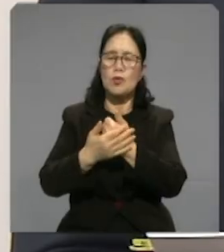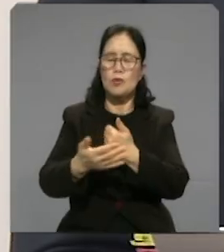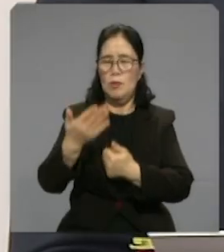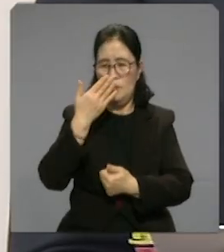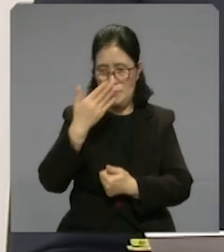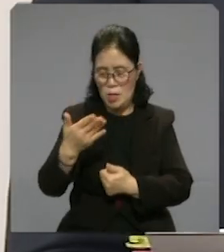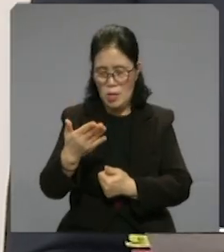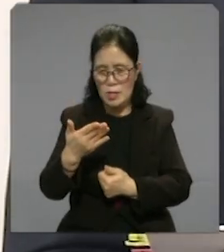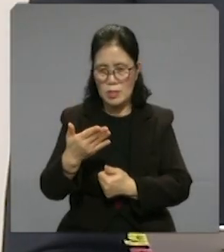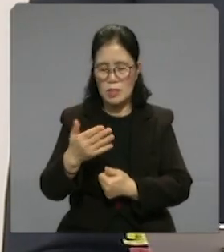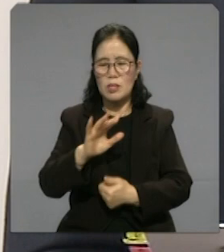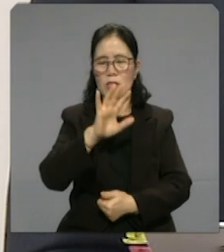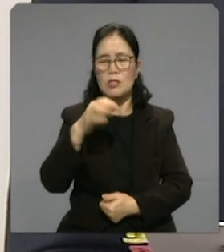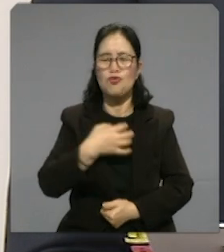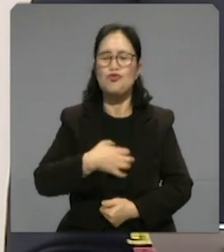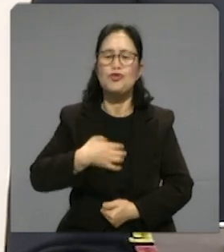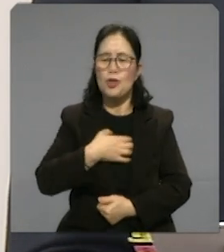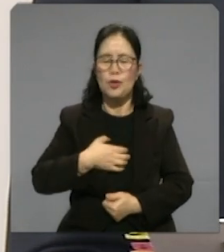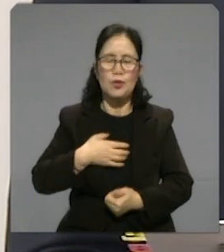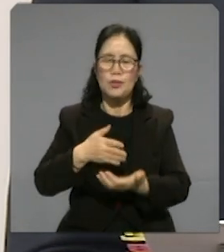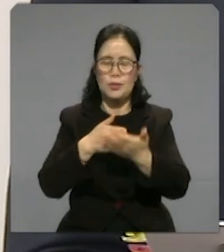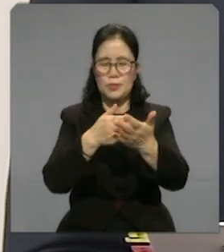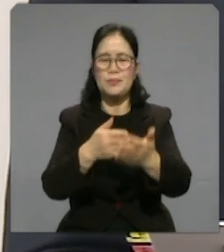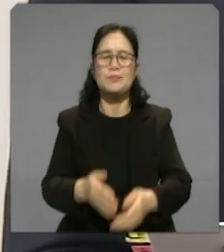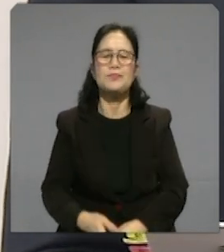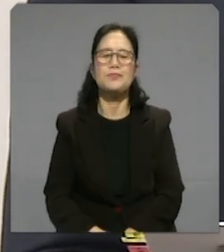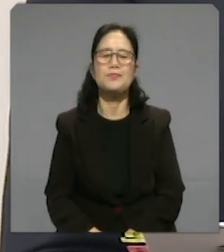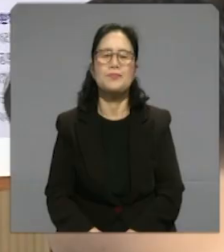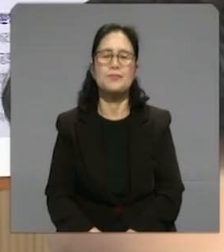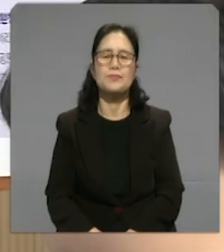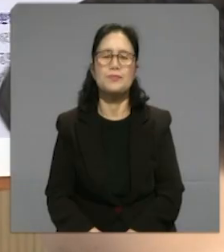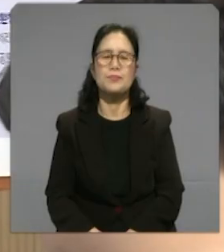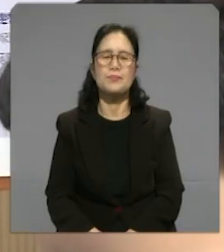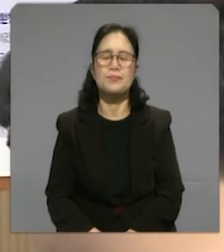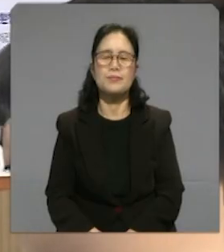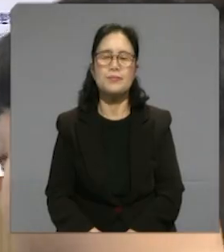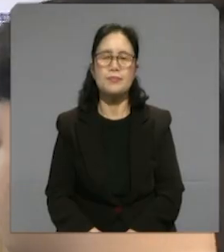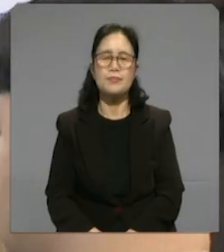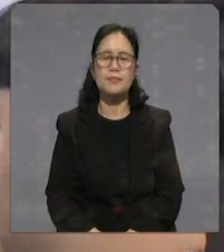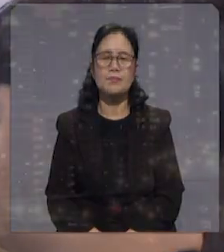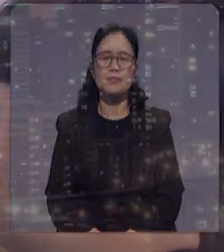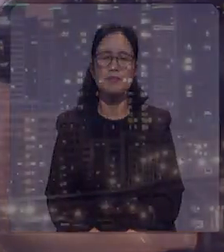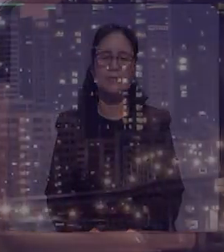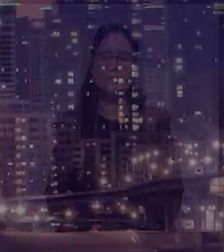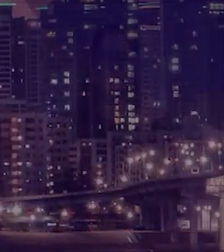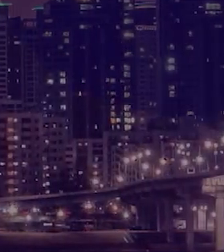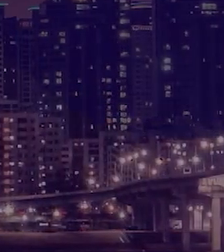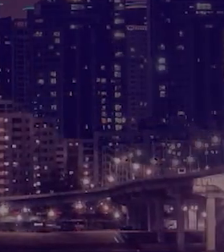있을지 우려도 제기됩니다. OBS 뉴스 유승열입니다.